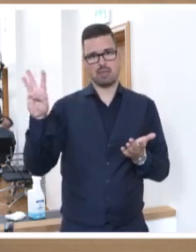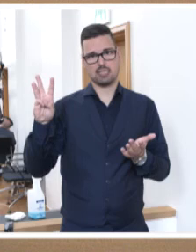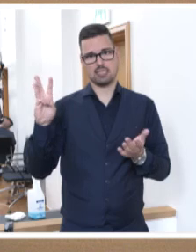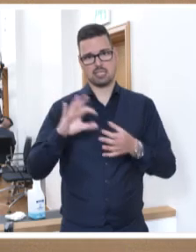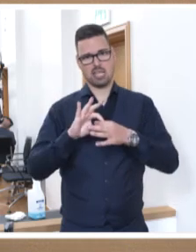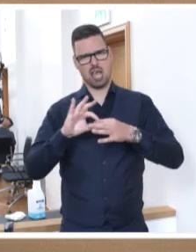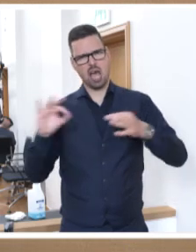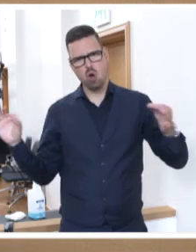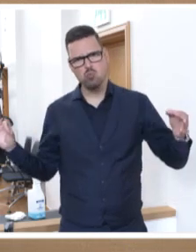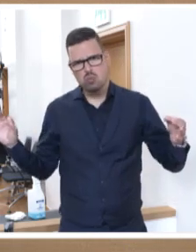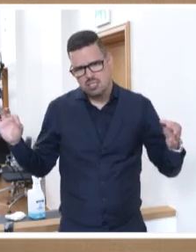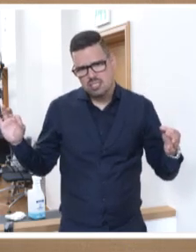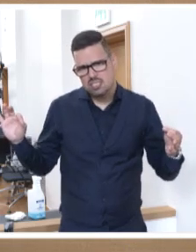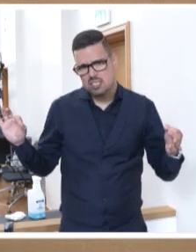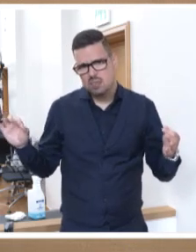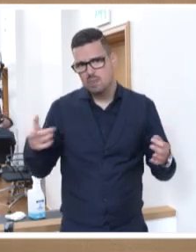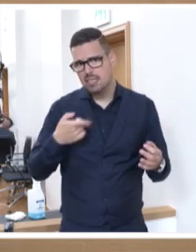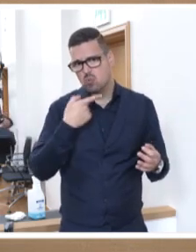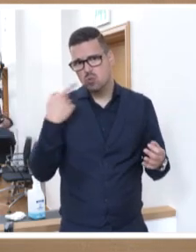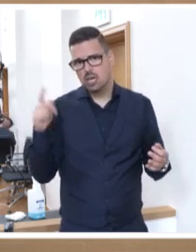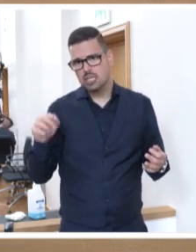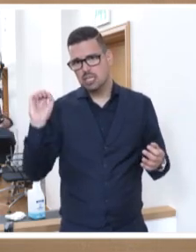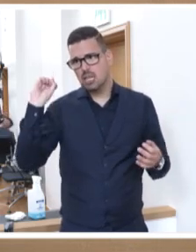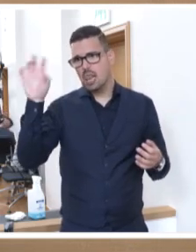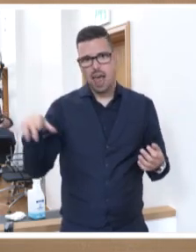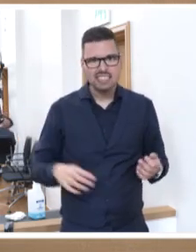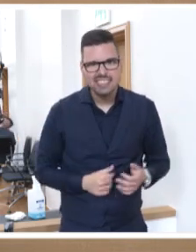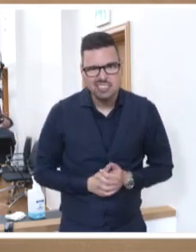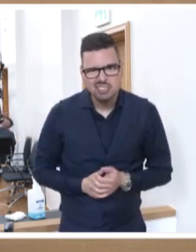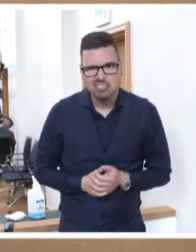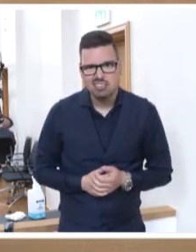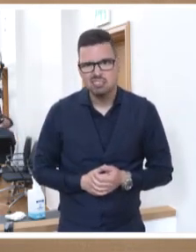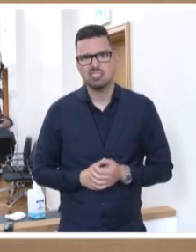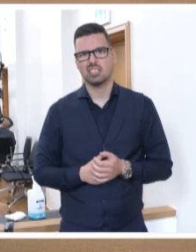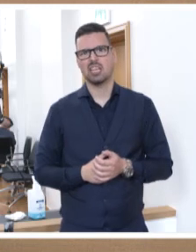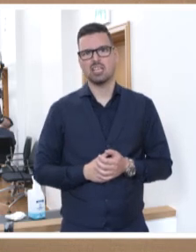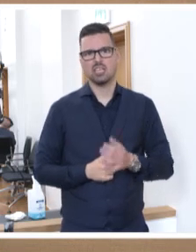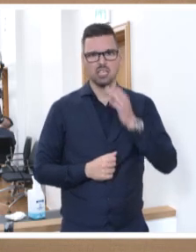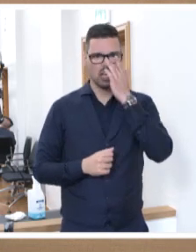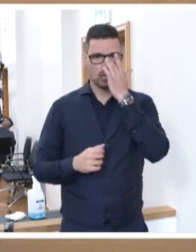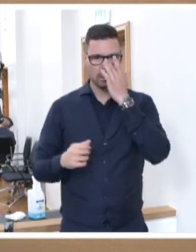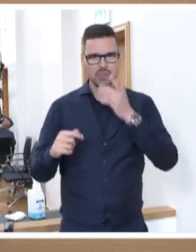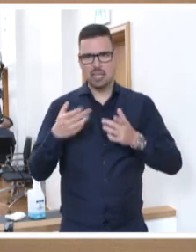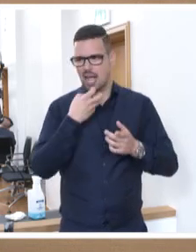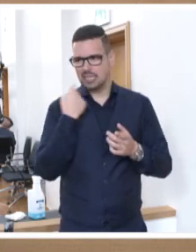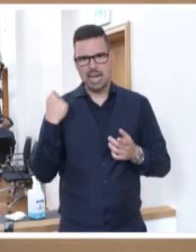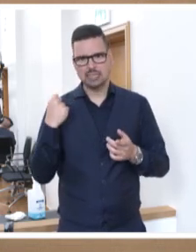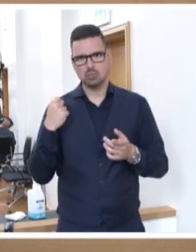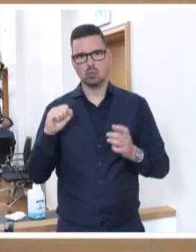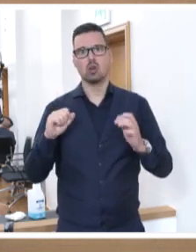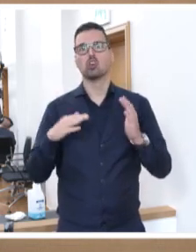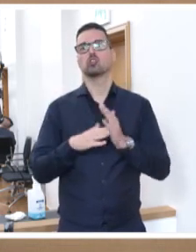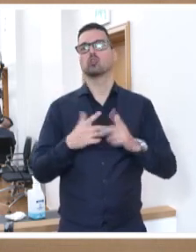Bündnis ausscheren und die Ukraine im Stich lassen? Einen skrupellosen Aggressor stoppt man